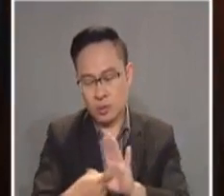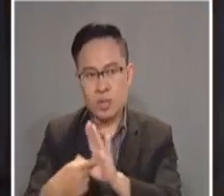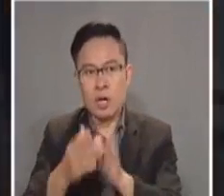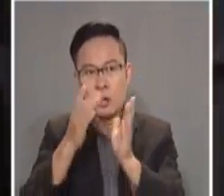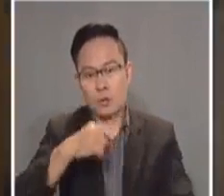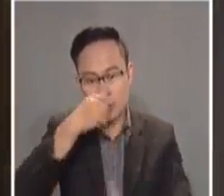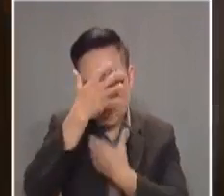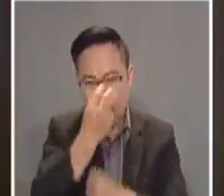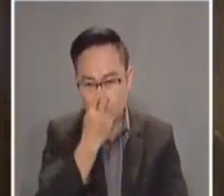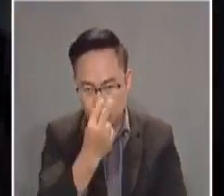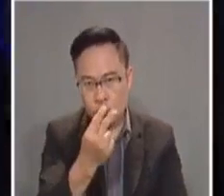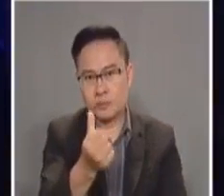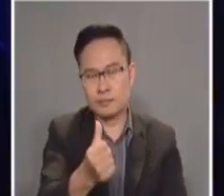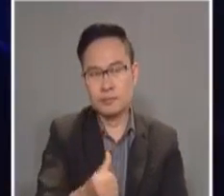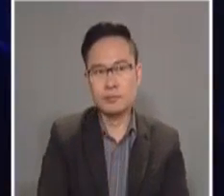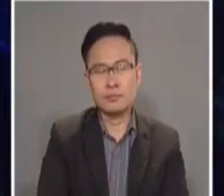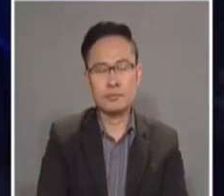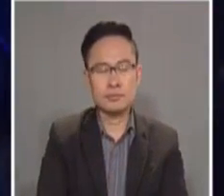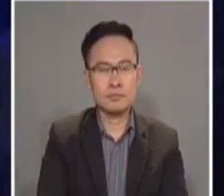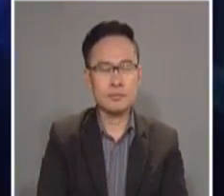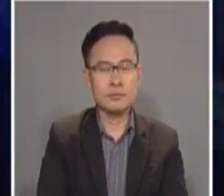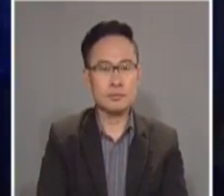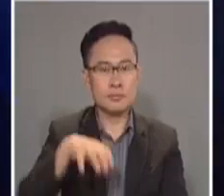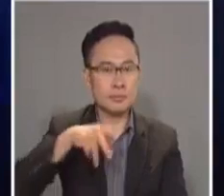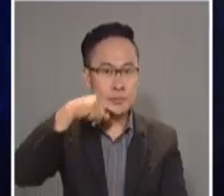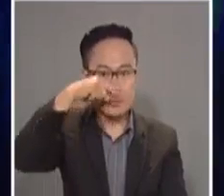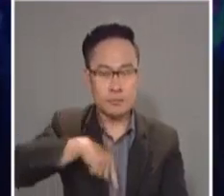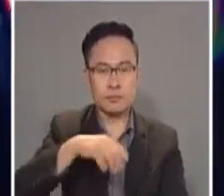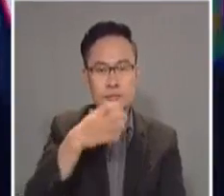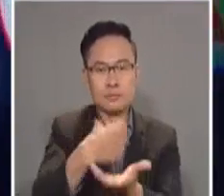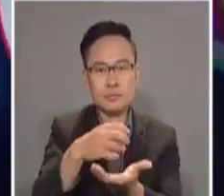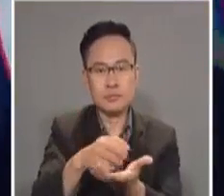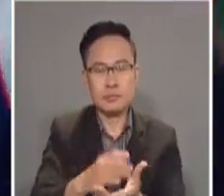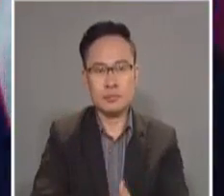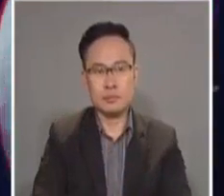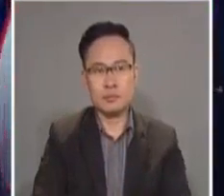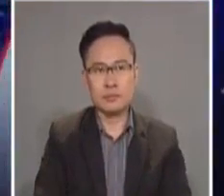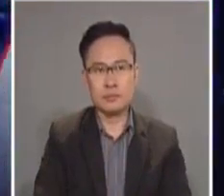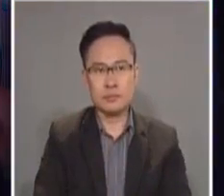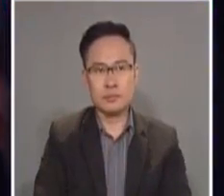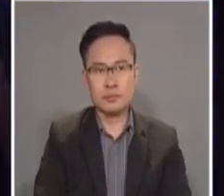ทยไม่ควรพลาดสมยศแดงยวนสนักขับไทยสมท.รายงาน